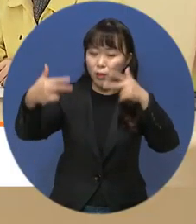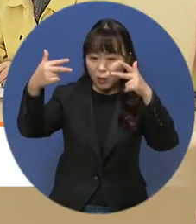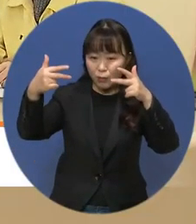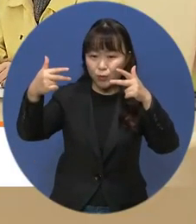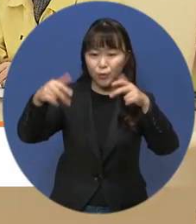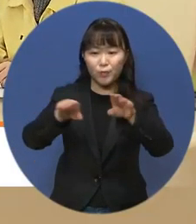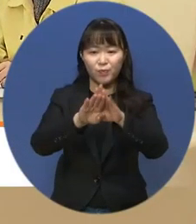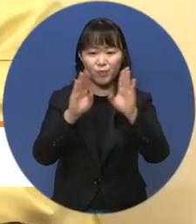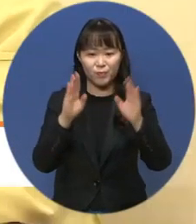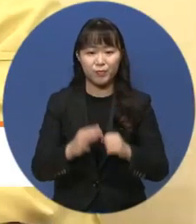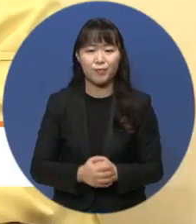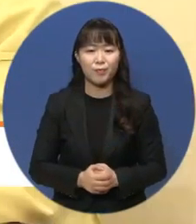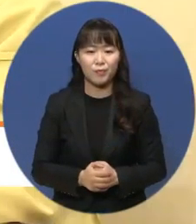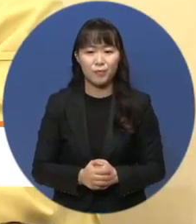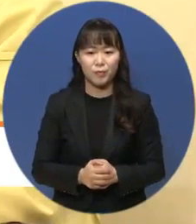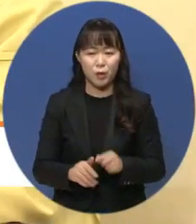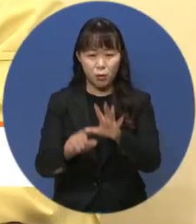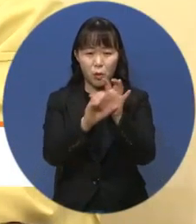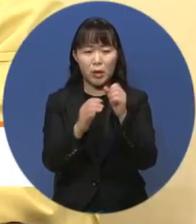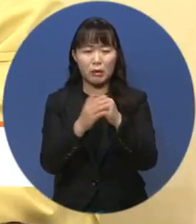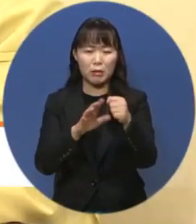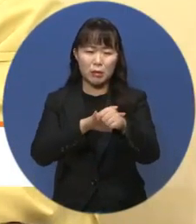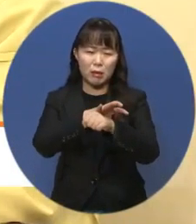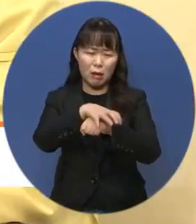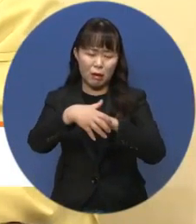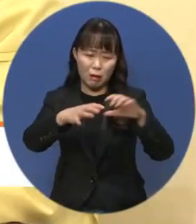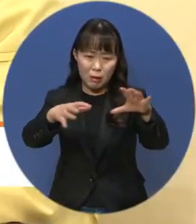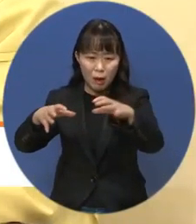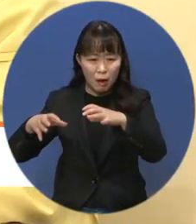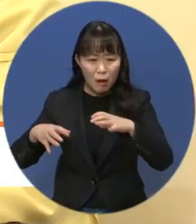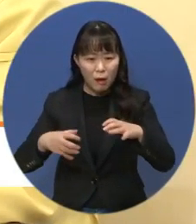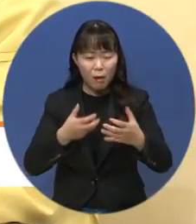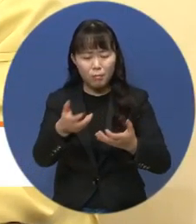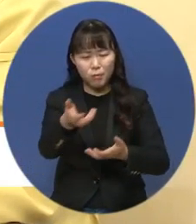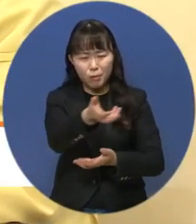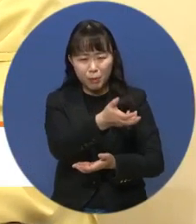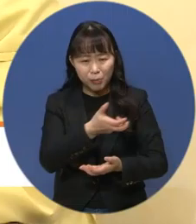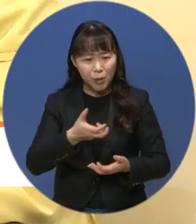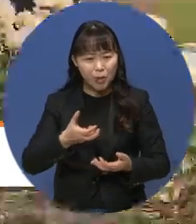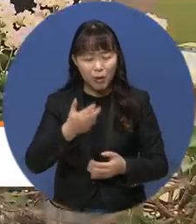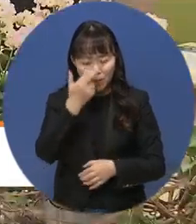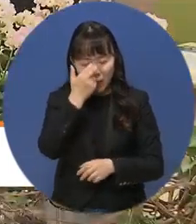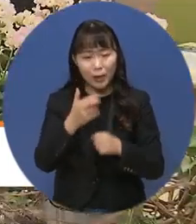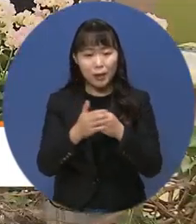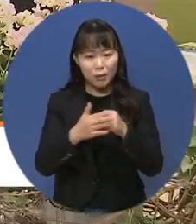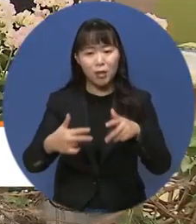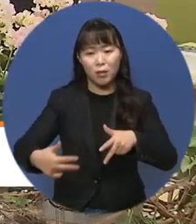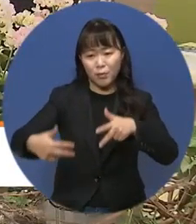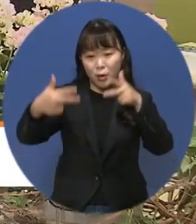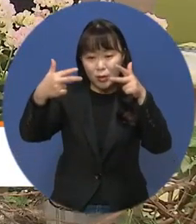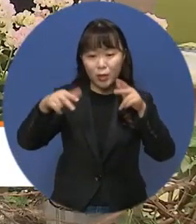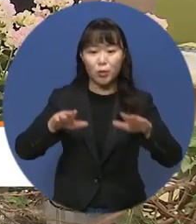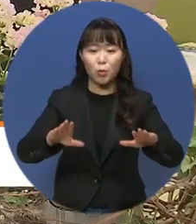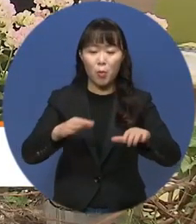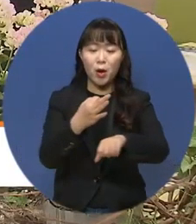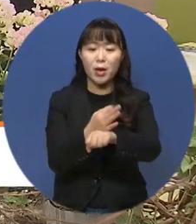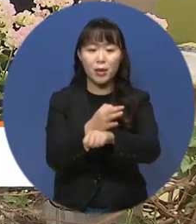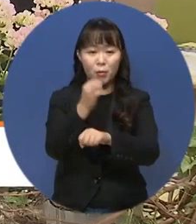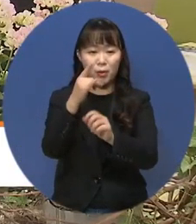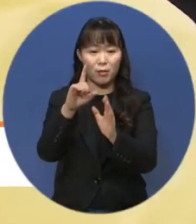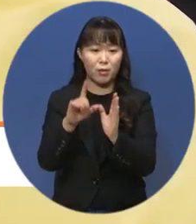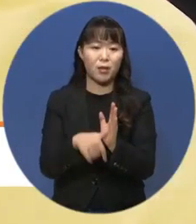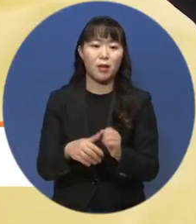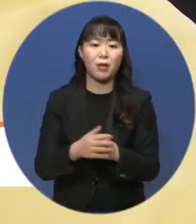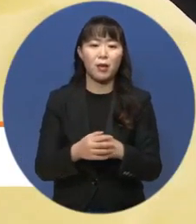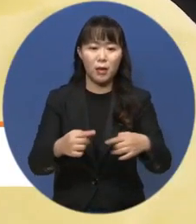개최했습니다 코로나 로 세계 각국이 물리적 이동이 제한된 가운데 영상으로 진행된 이번 간담회에서